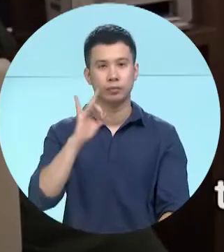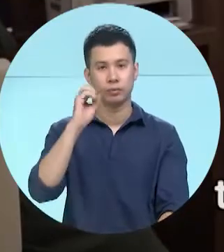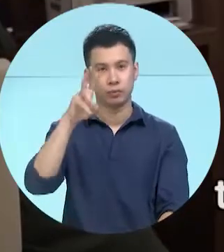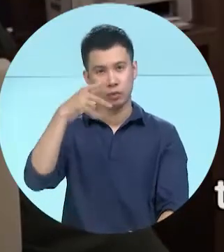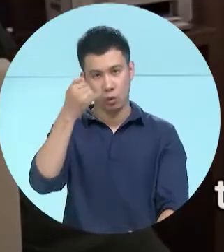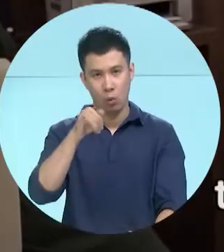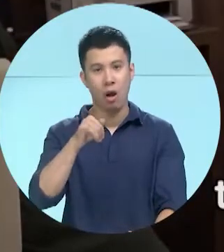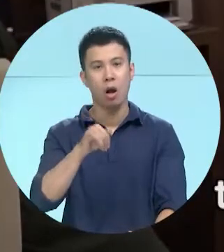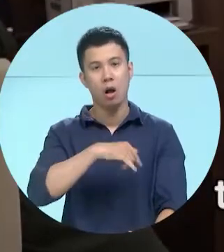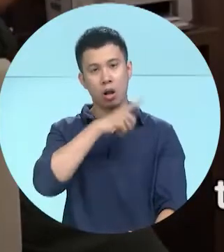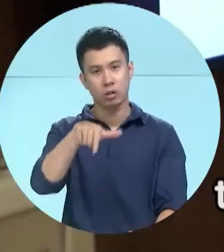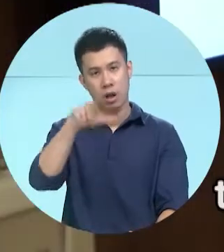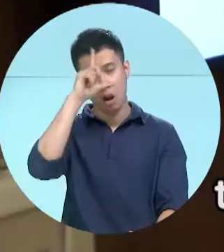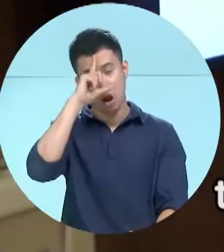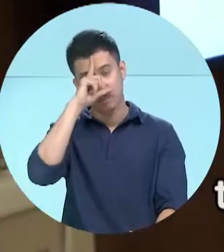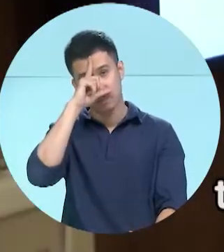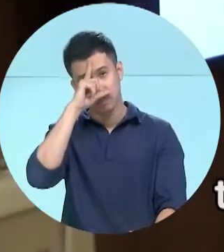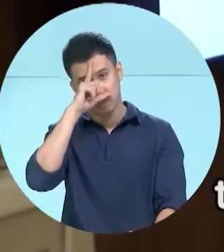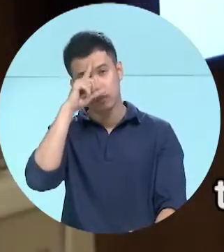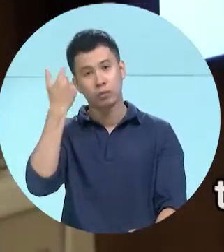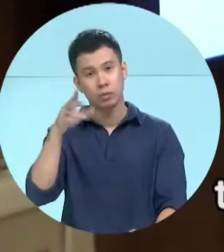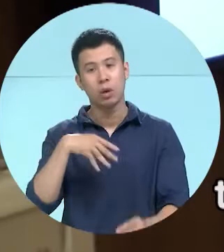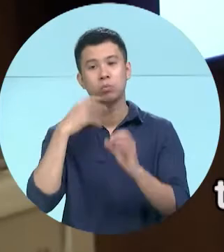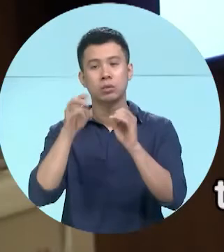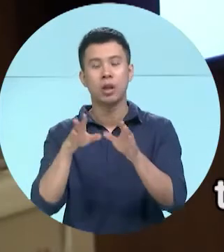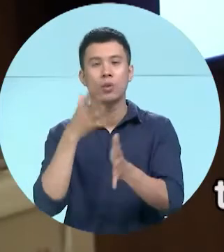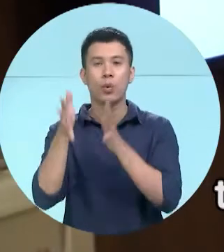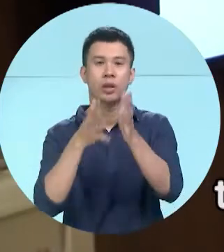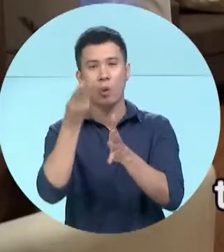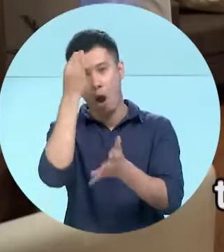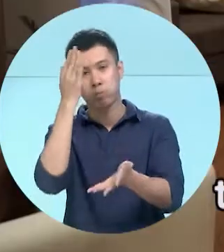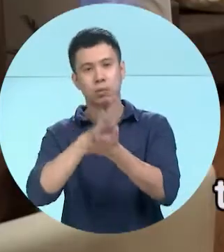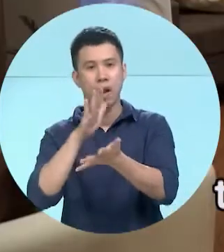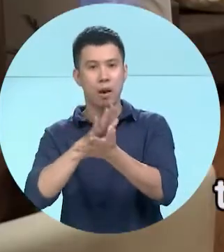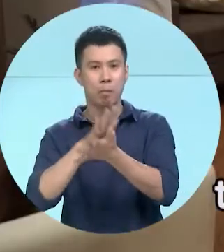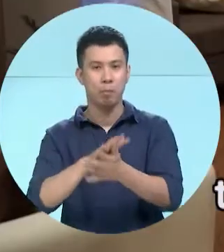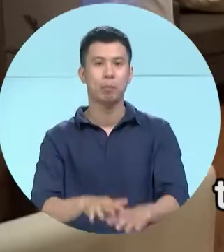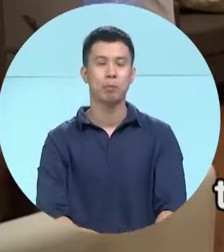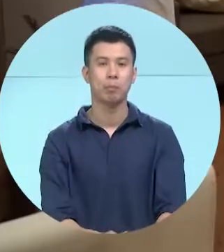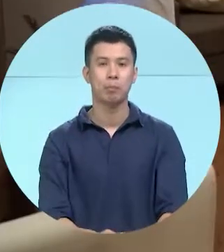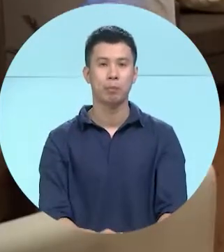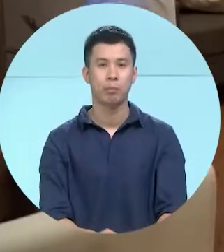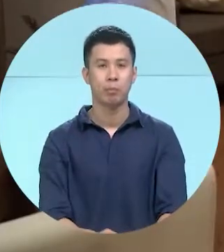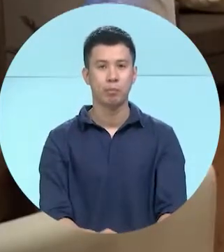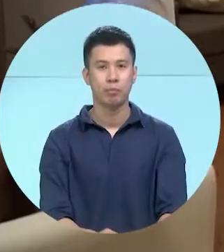cơ hội được đứng lớp, hướng dẫn các nhân viên của quán trong những buổi học ngôn ngữ ký hiệu ngoài giờ do Simple Coffee tổ chức.